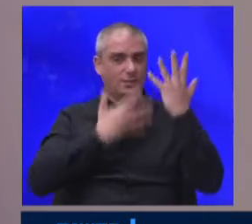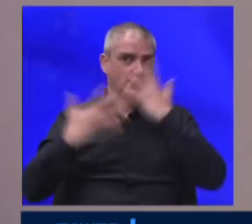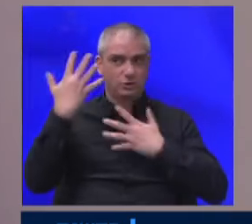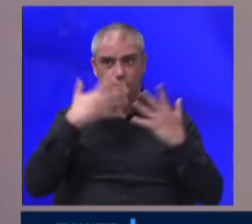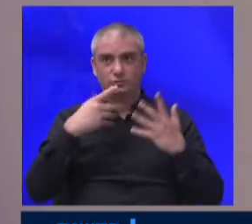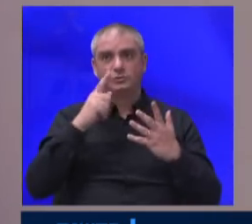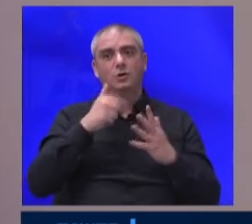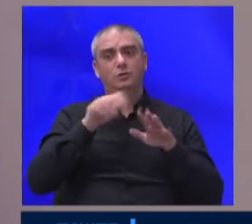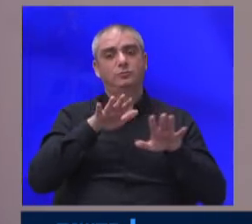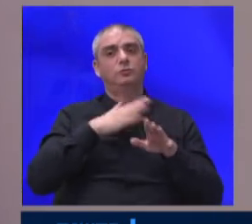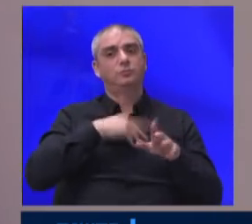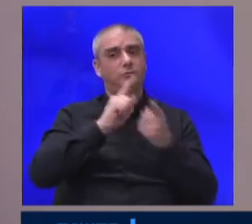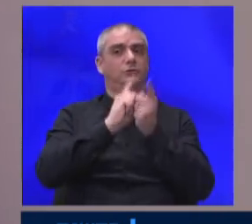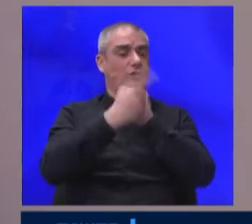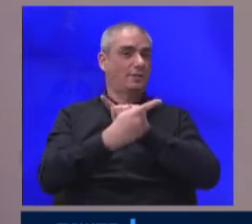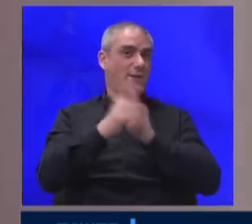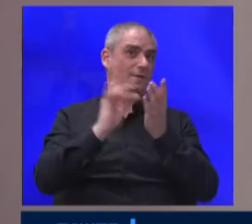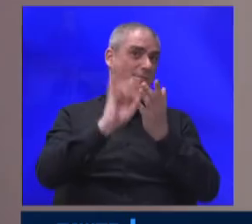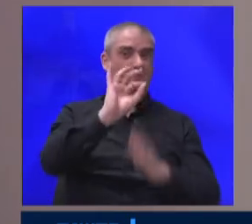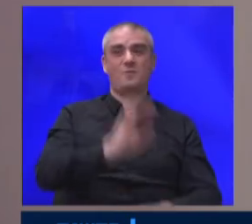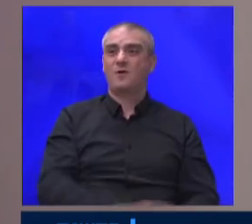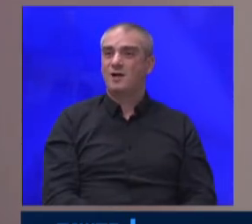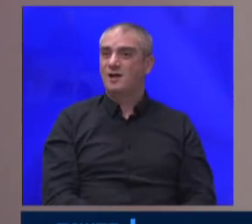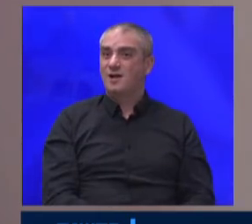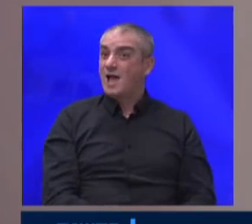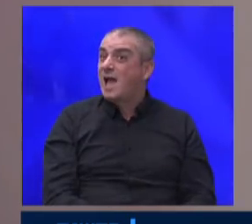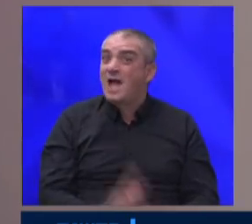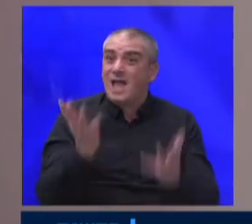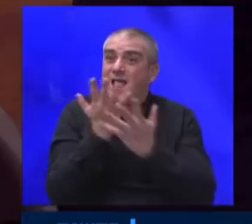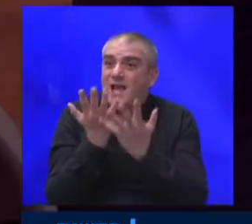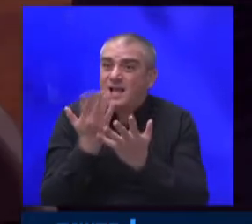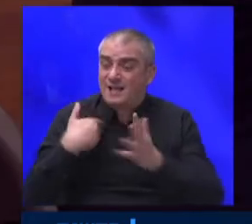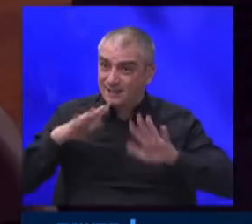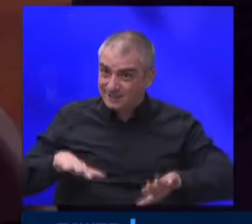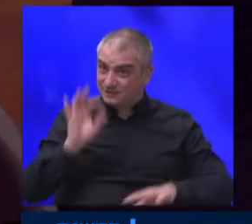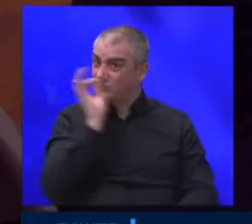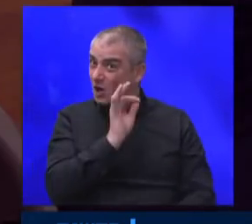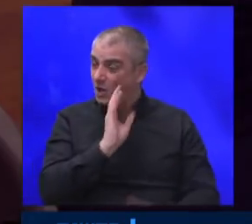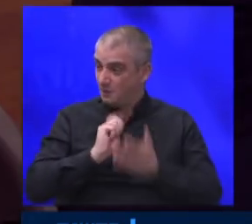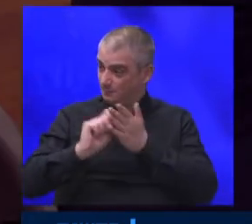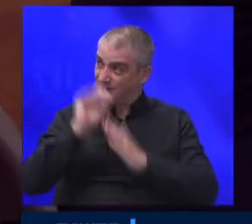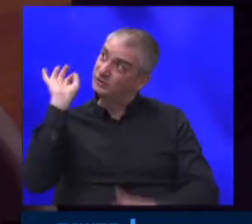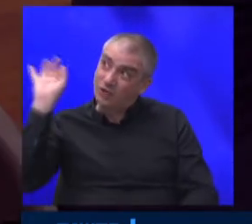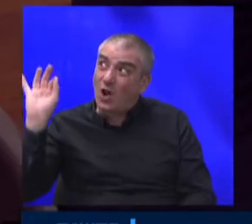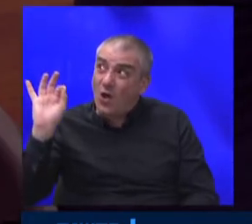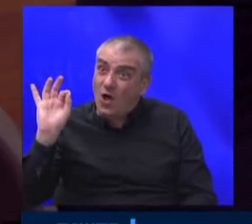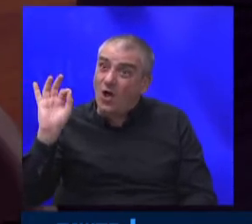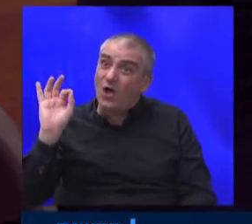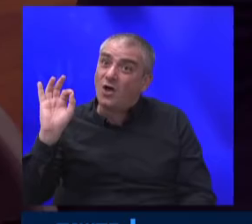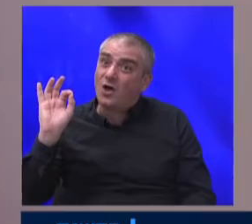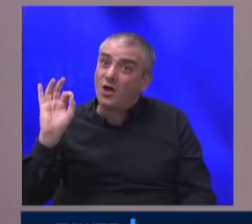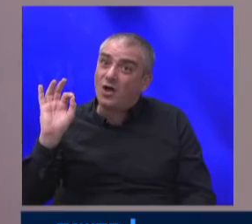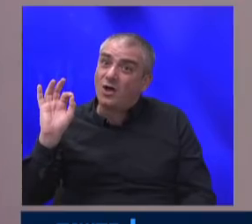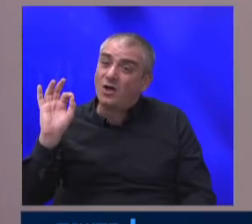הרוהם רוצה שתמלא את מקומו. איך זה עובד? אני יושב על הכיסא שלו, מהמשרד שלו? לא